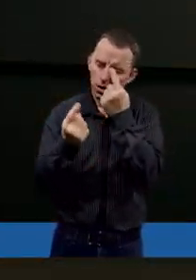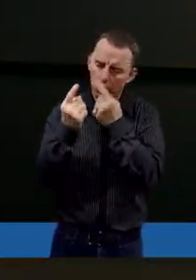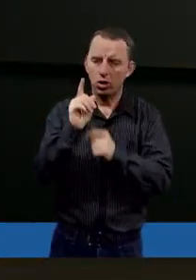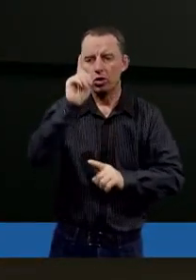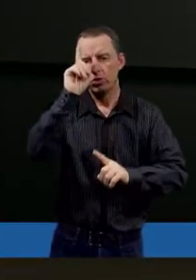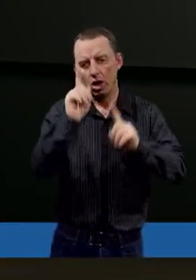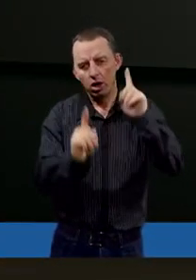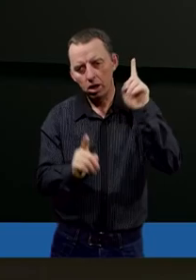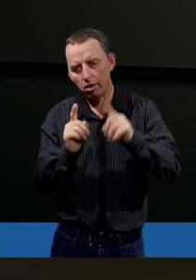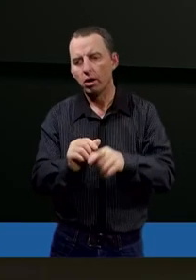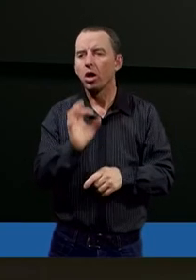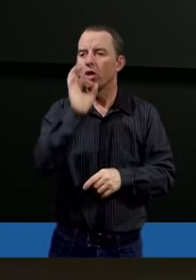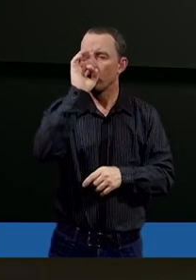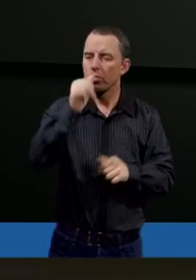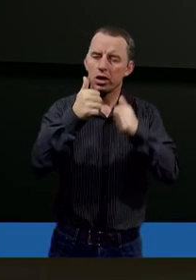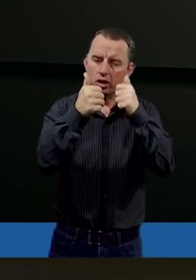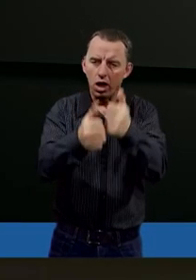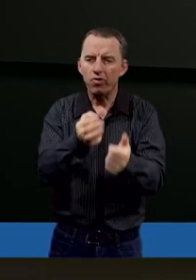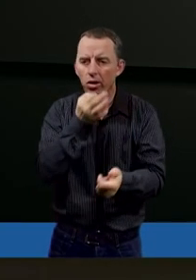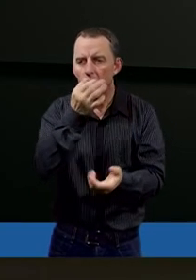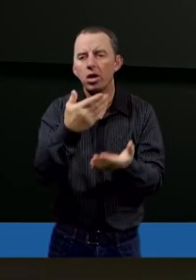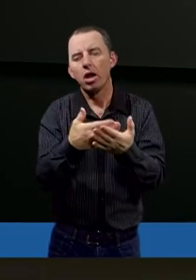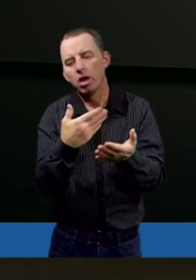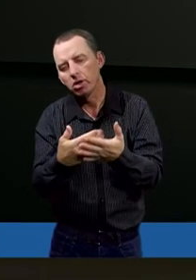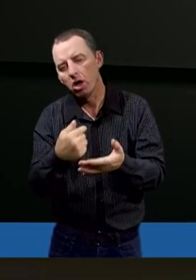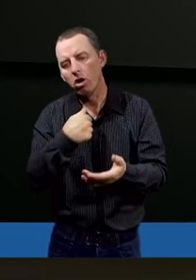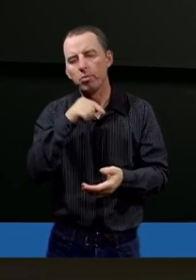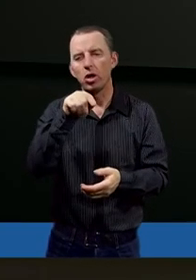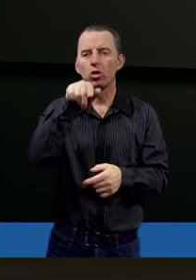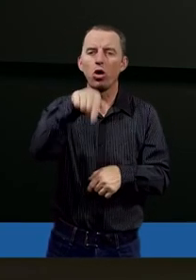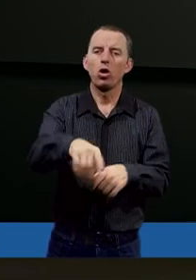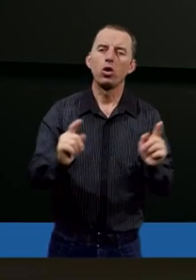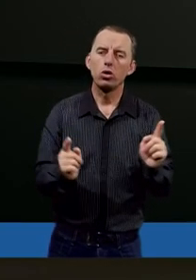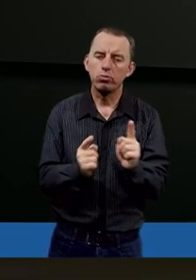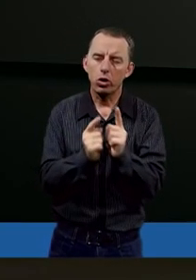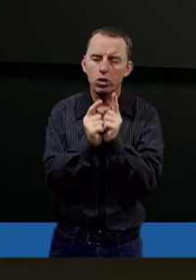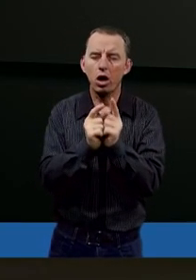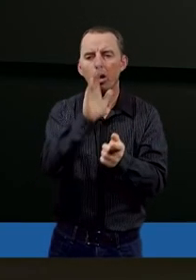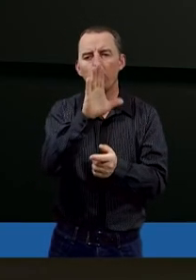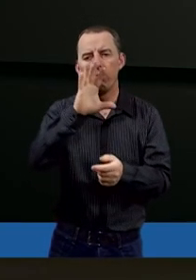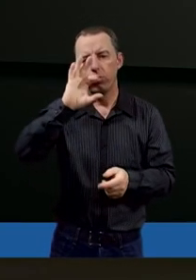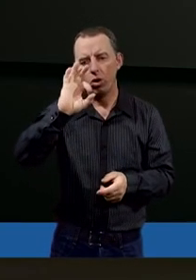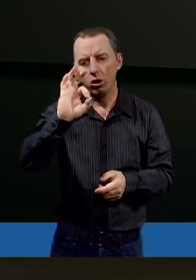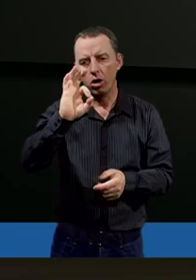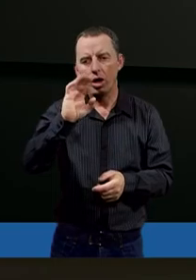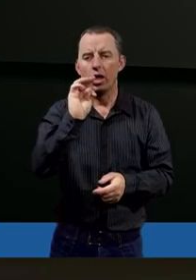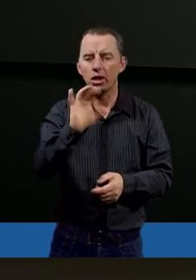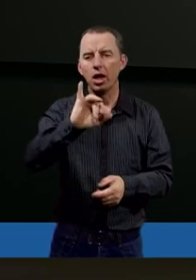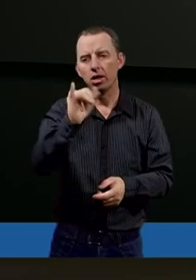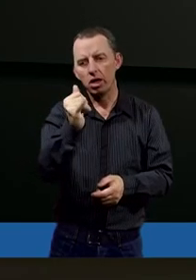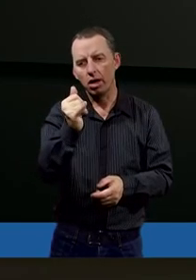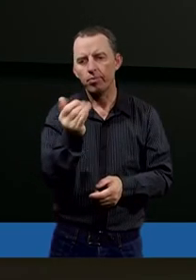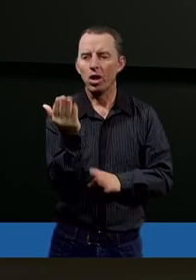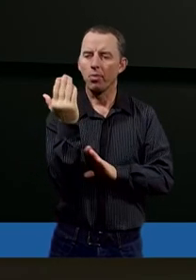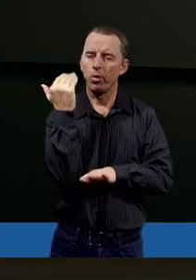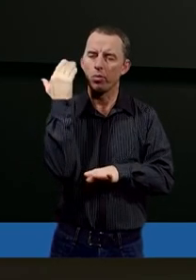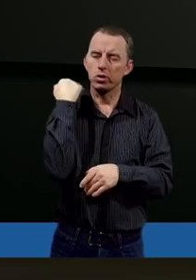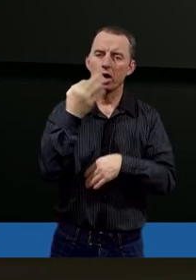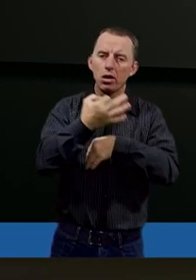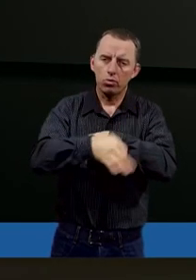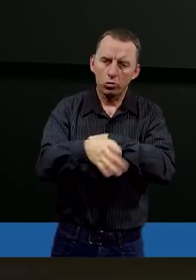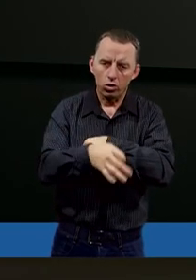jest dobrze stawiać takie pytania, dlaczego mnie to spotkało, bo tak jak w poprzednim